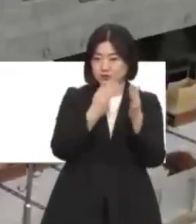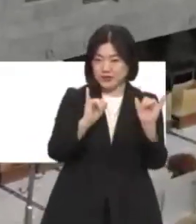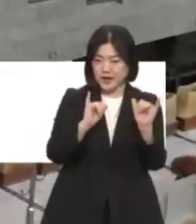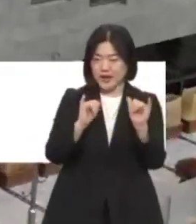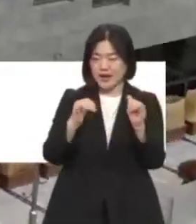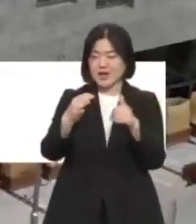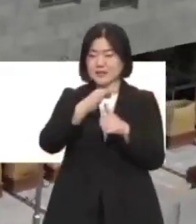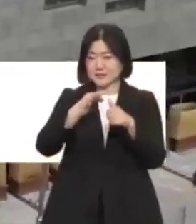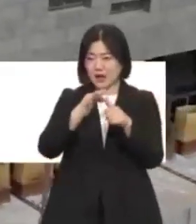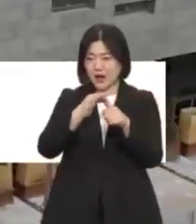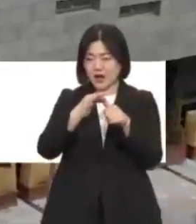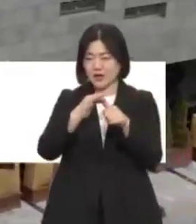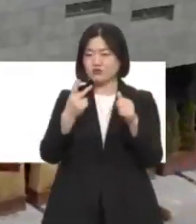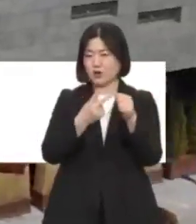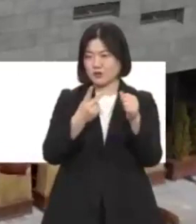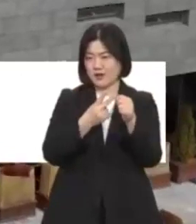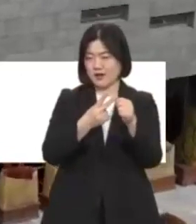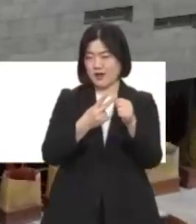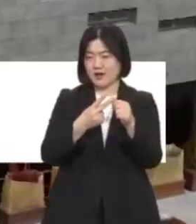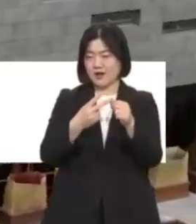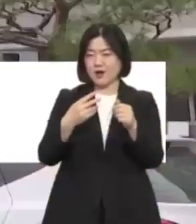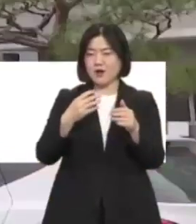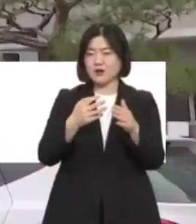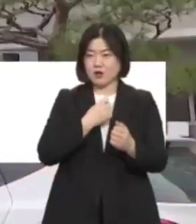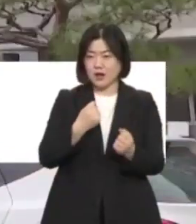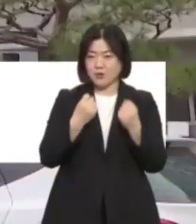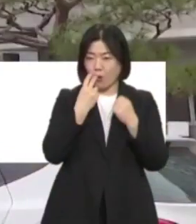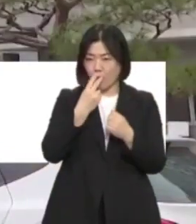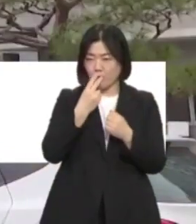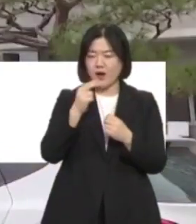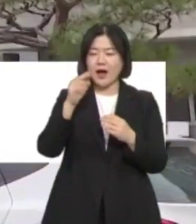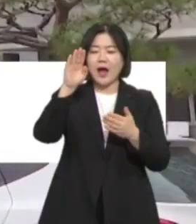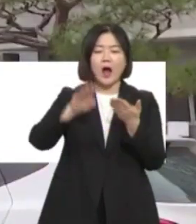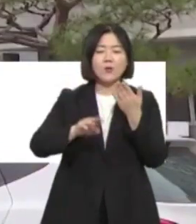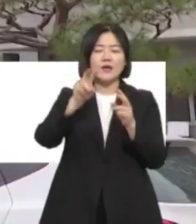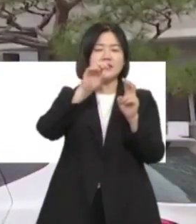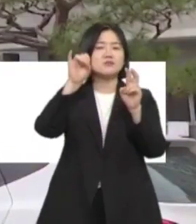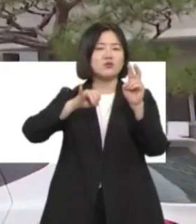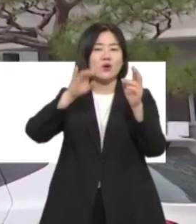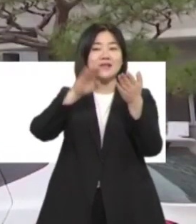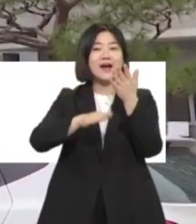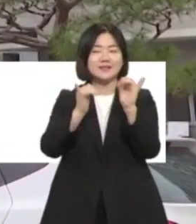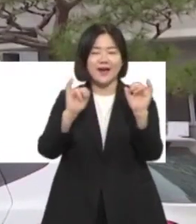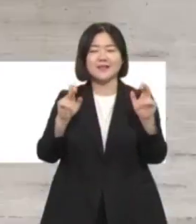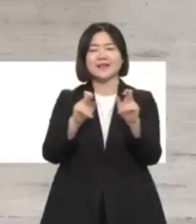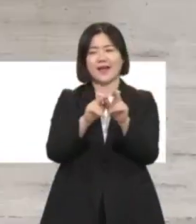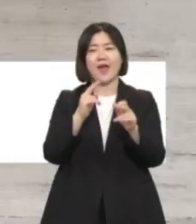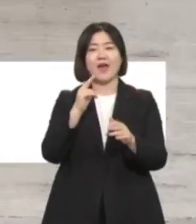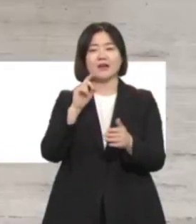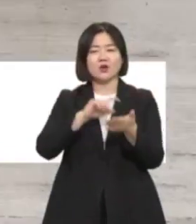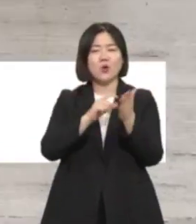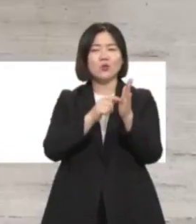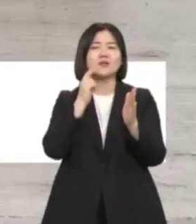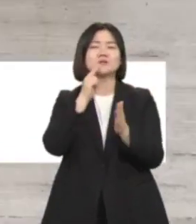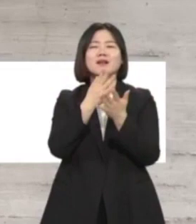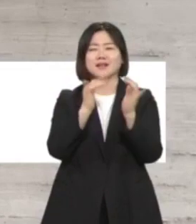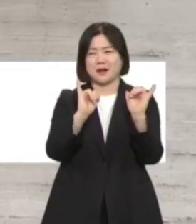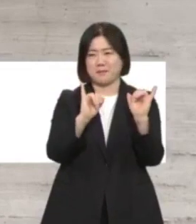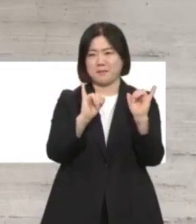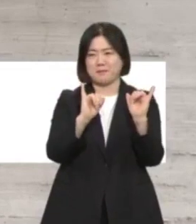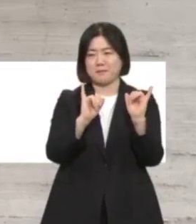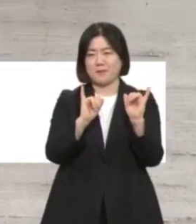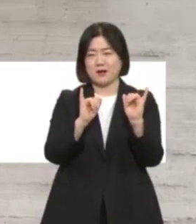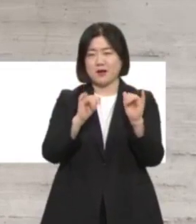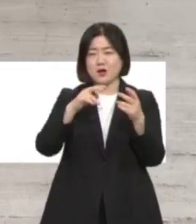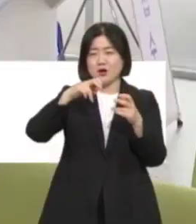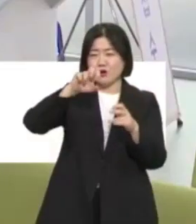차상위 본인 부담 경감자, 건강보험료 납부금액 하위 20% 이하자, 장애 정도가 심한 장애인 등이 대상이며